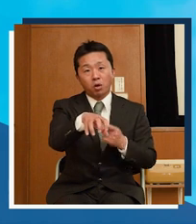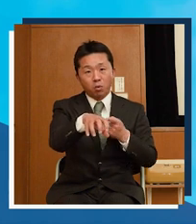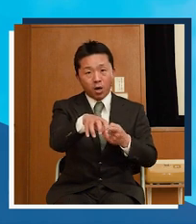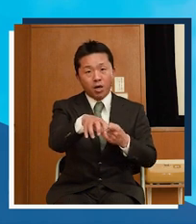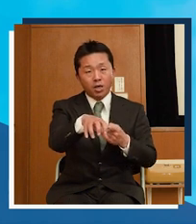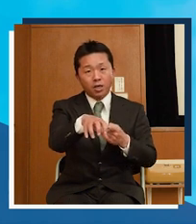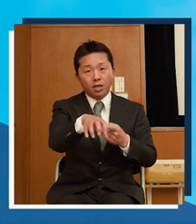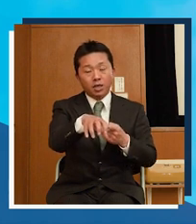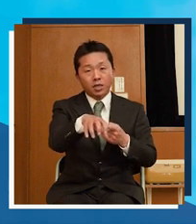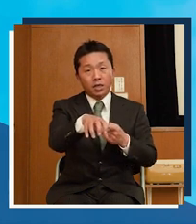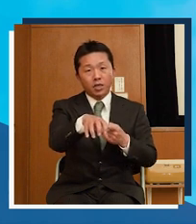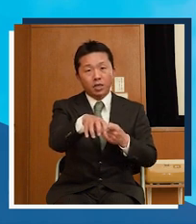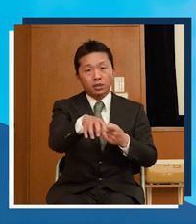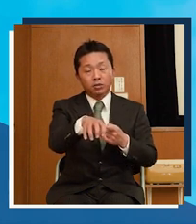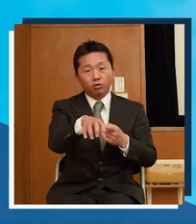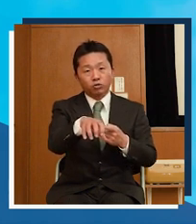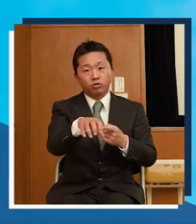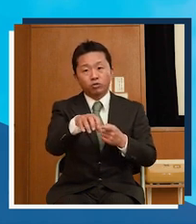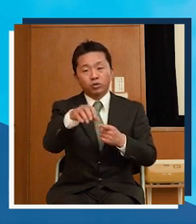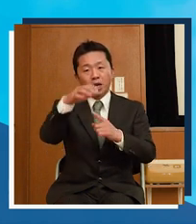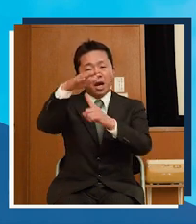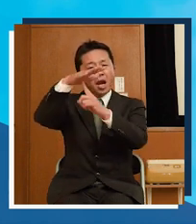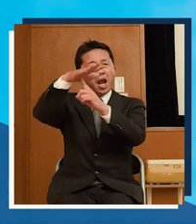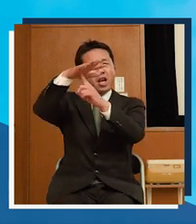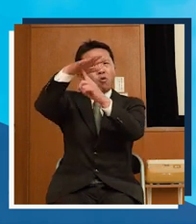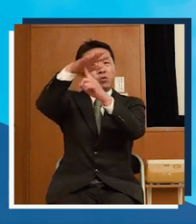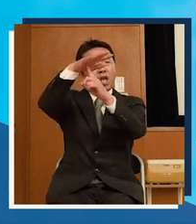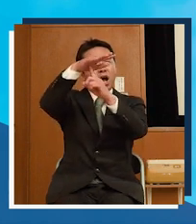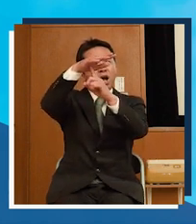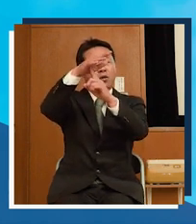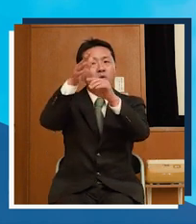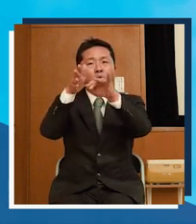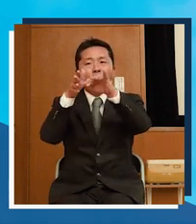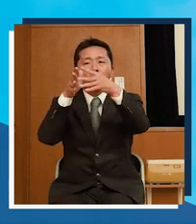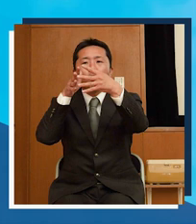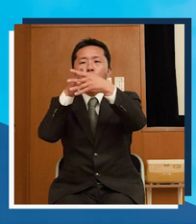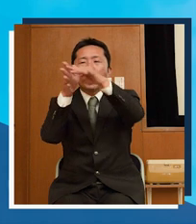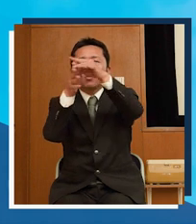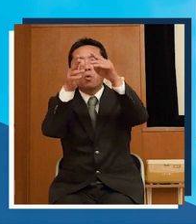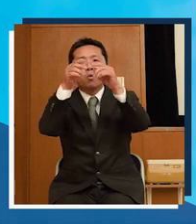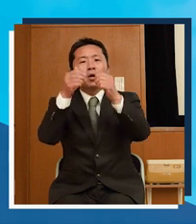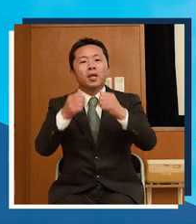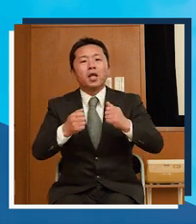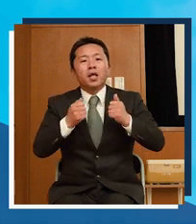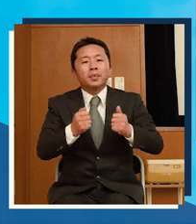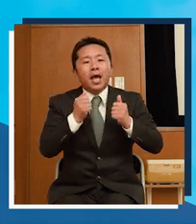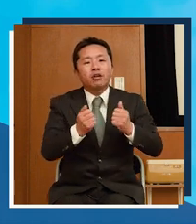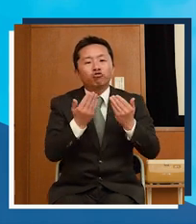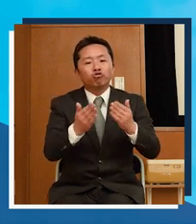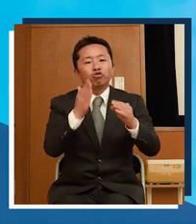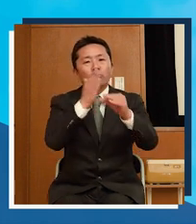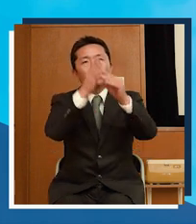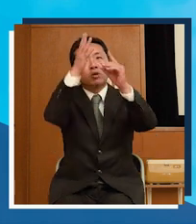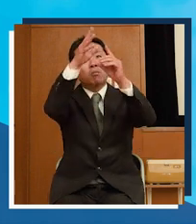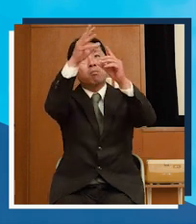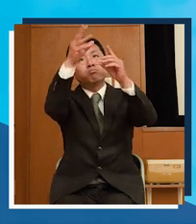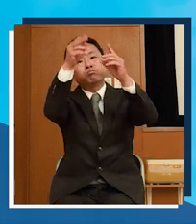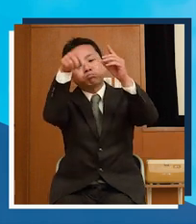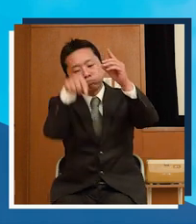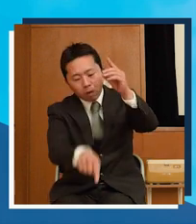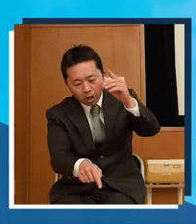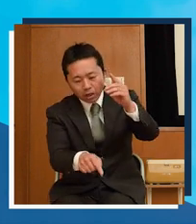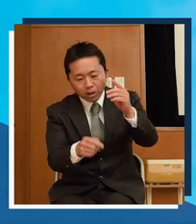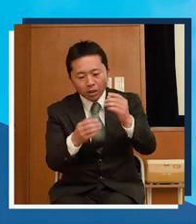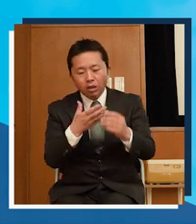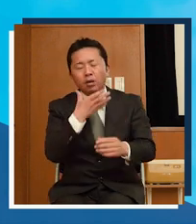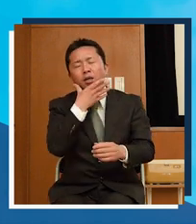CH53という大型ヘリコプターから窓枠が体育の授業中に落下しました幸い誰も怪我人が